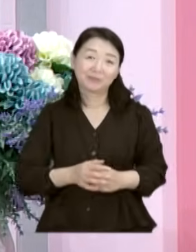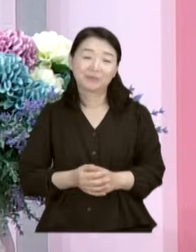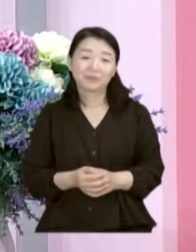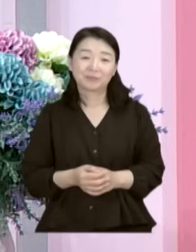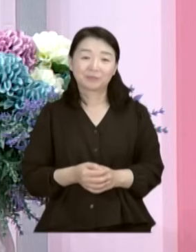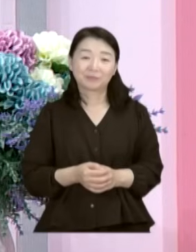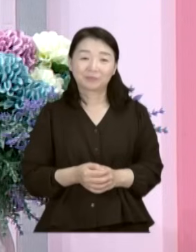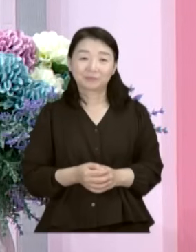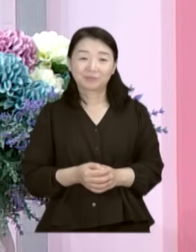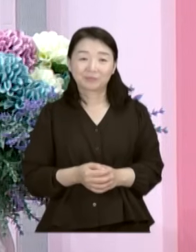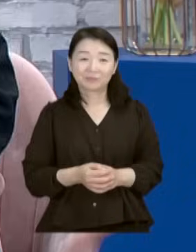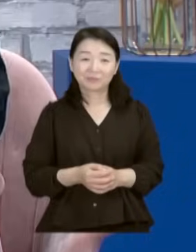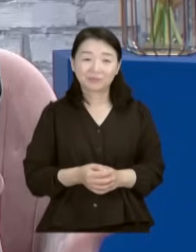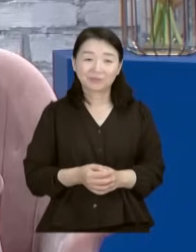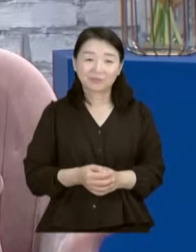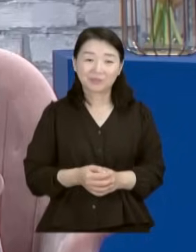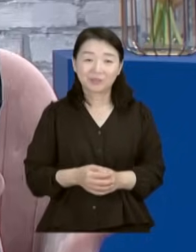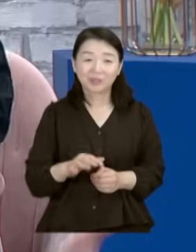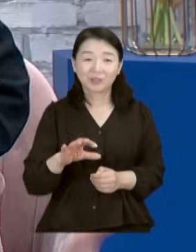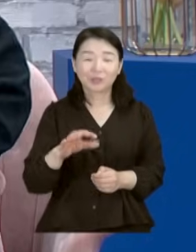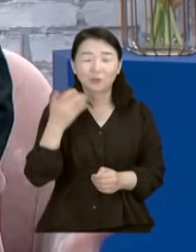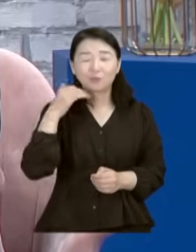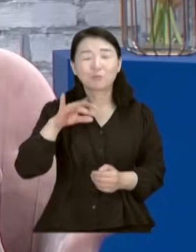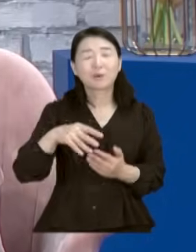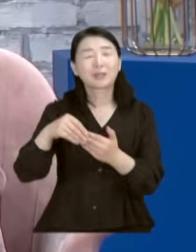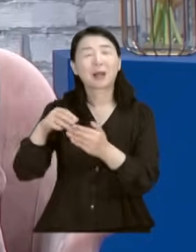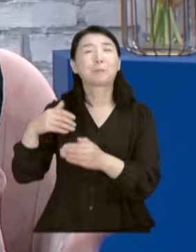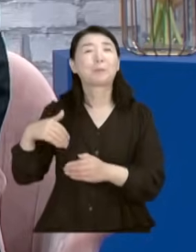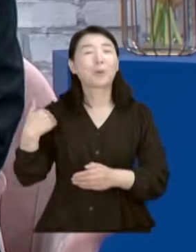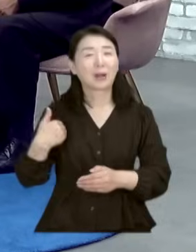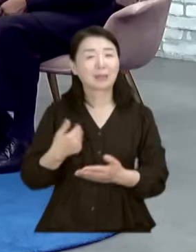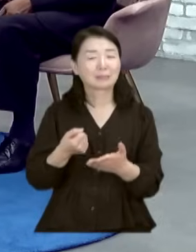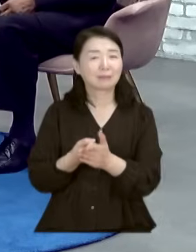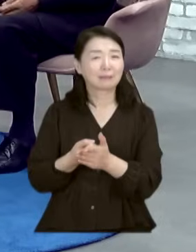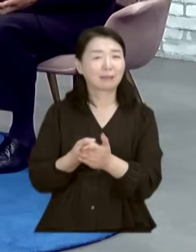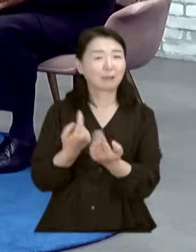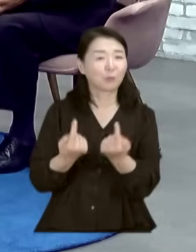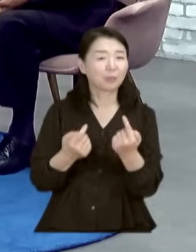주세요 언제 데려가실지는 아무도 몰라요